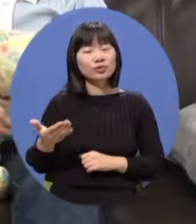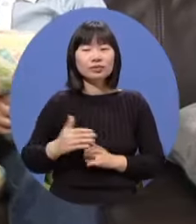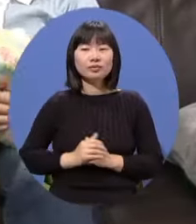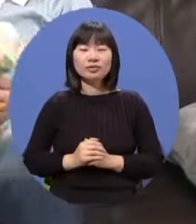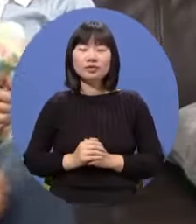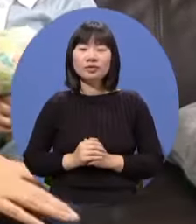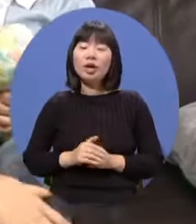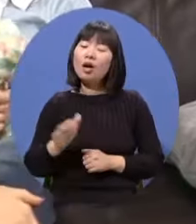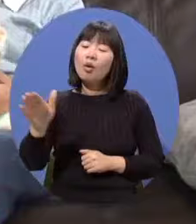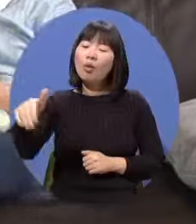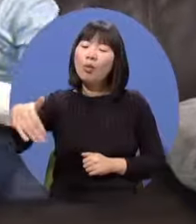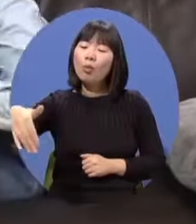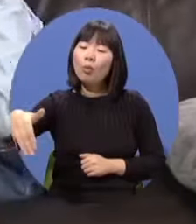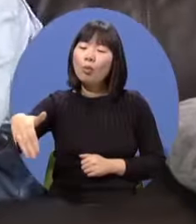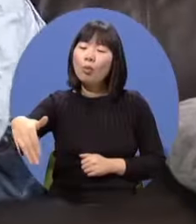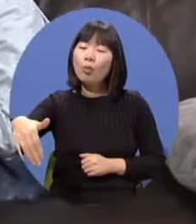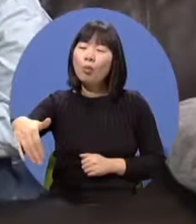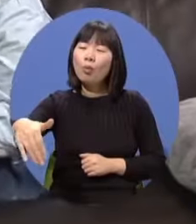휘수 이리 와봐.